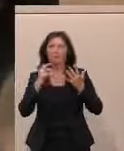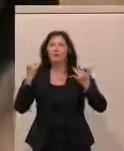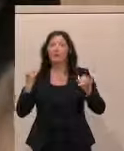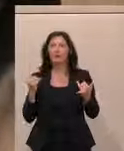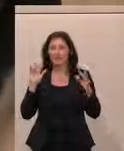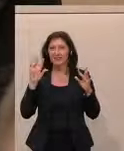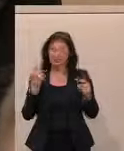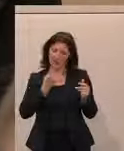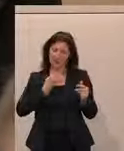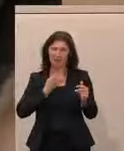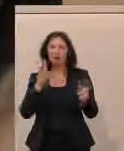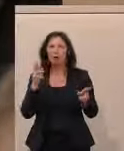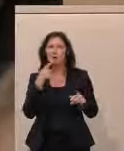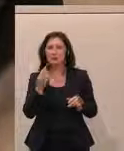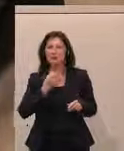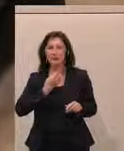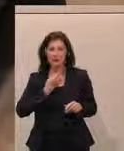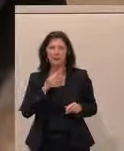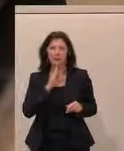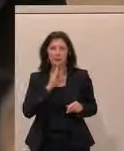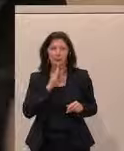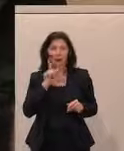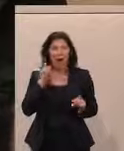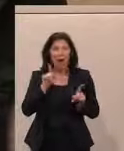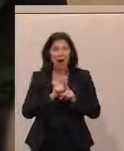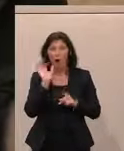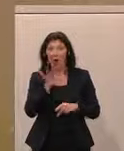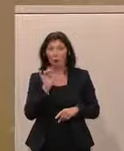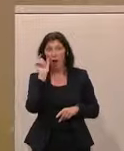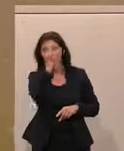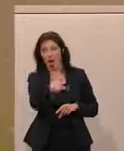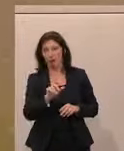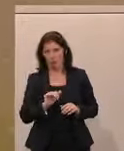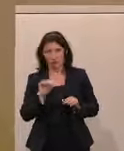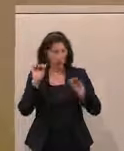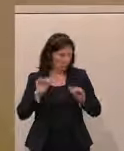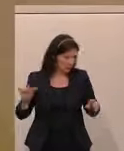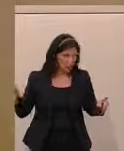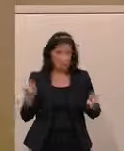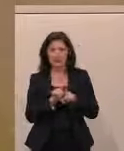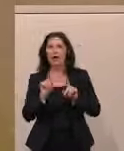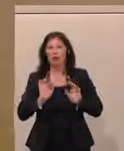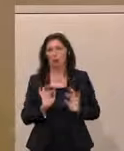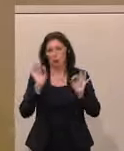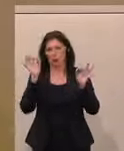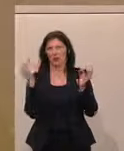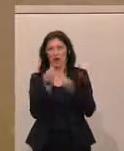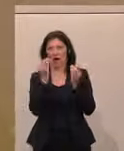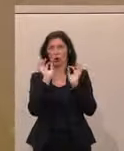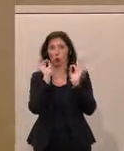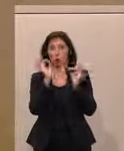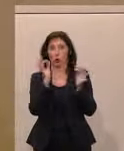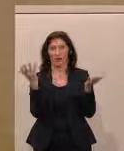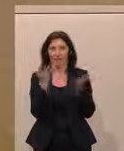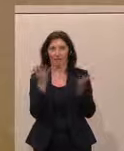Konservativismus. Auch gegenüber der FPÖ muss gelten, was gegenüber allen anderen gelten muss. Ein